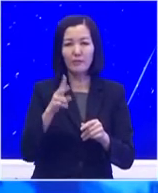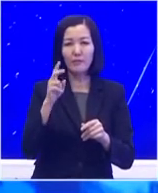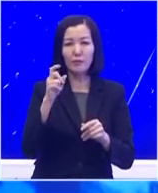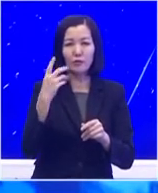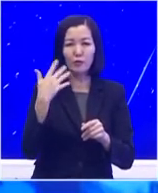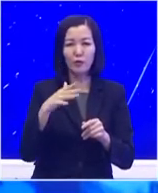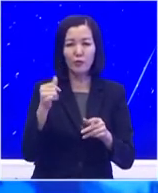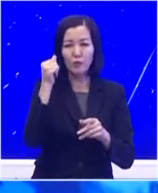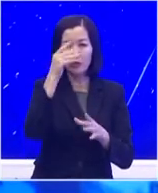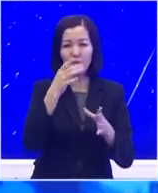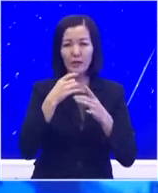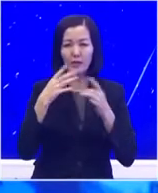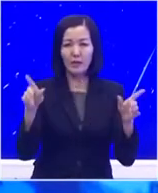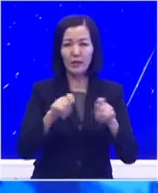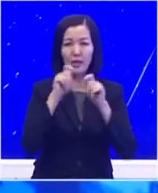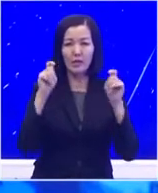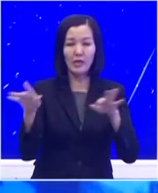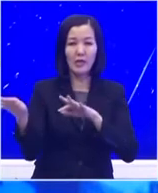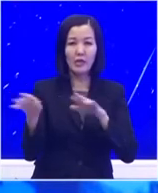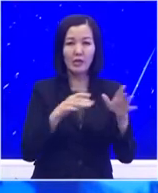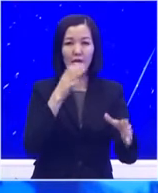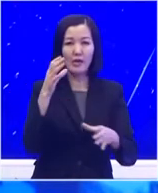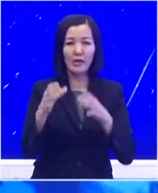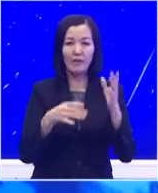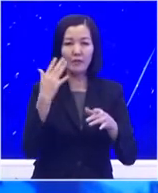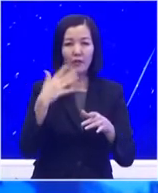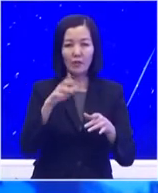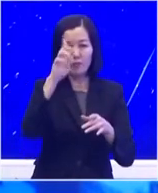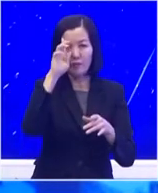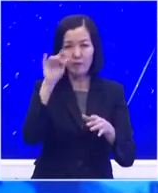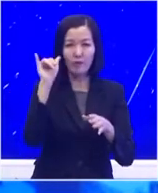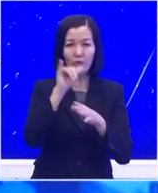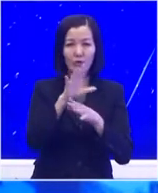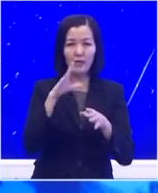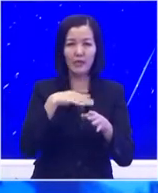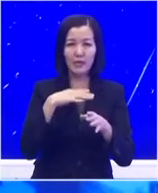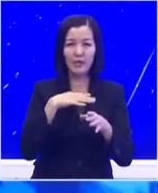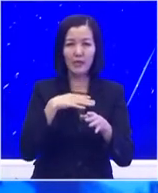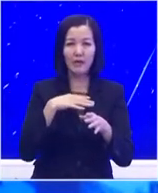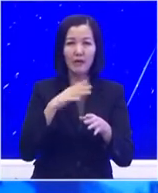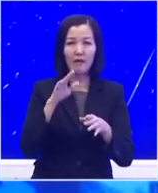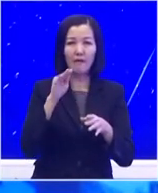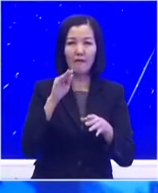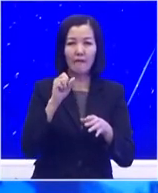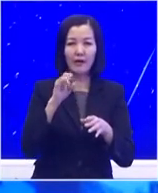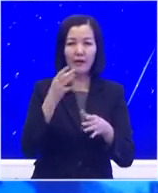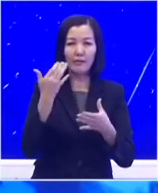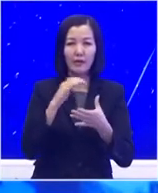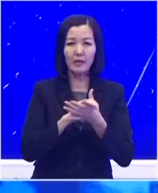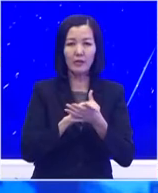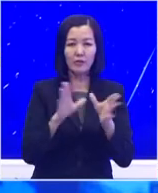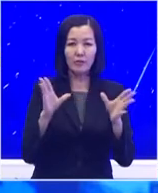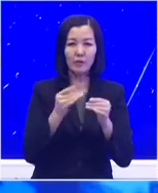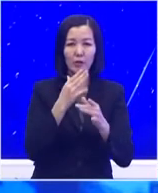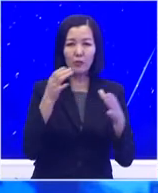мерейтойы салтанатты түрде ашылды. Шараға әлемнің 50 еліне меймандар жиылды. Олардың ішінде фарабитанушылар, Біріккен ұлттар